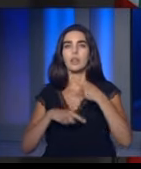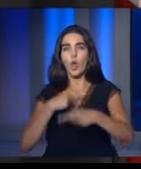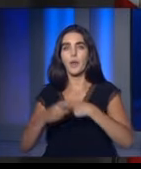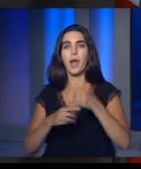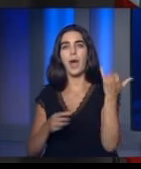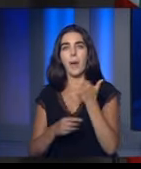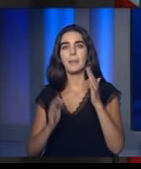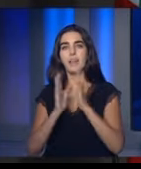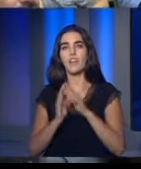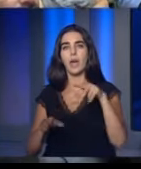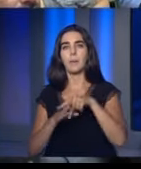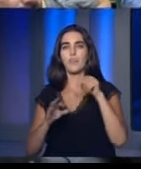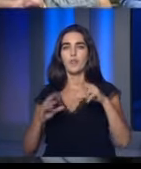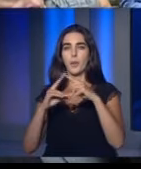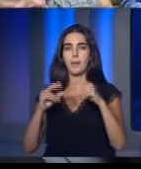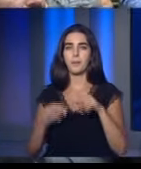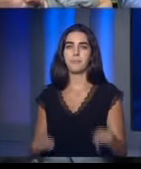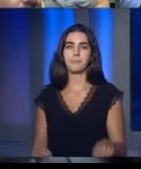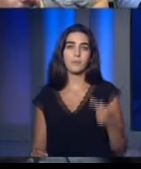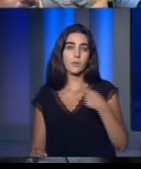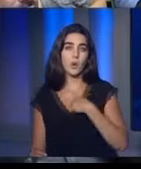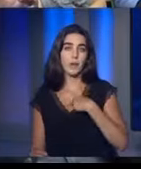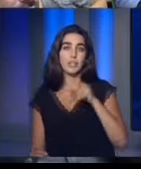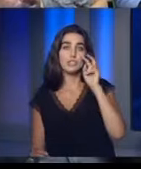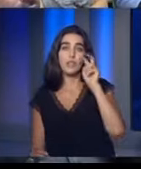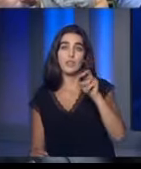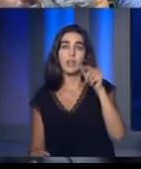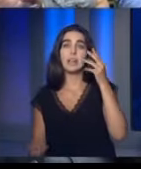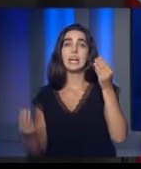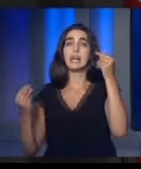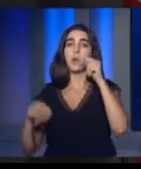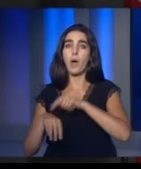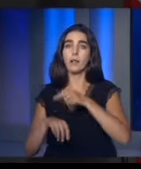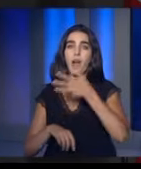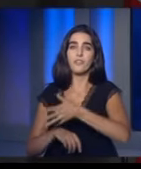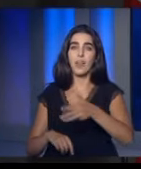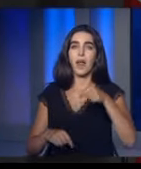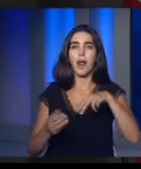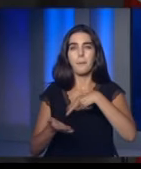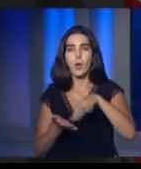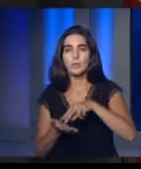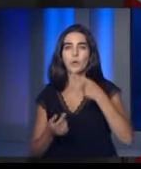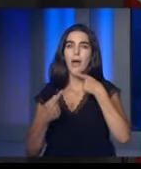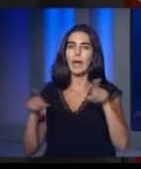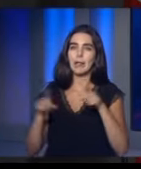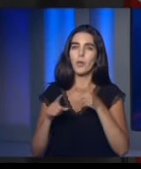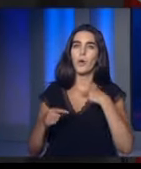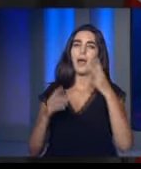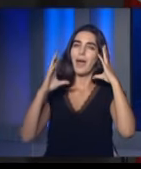المركز، وشدد على دور وأهمية الطائفة الأرمنية في لبنان. حقيقة أنا وقت شفت